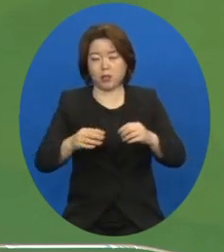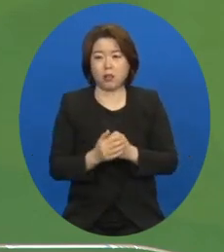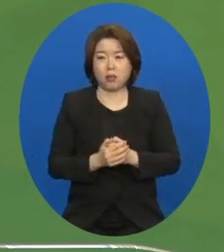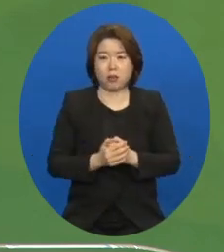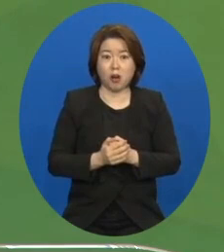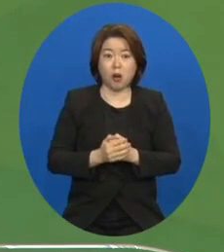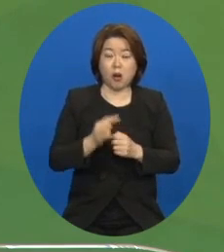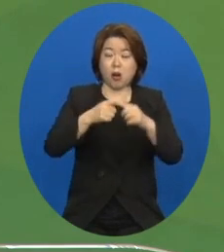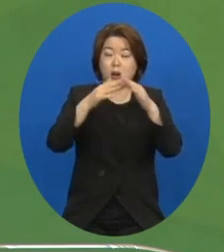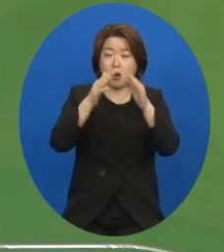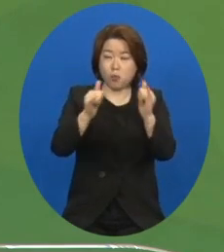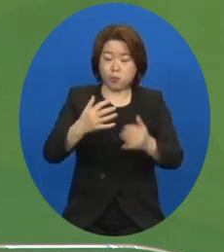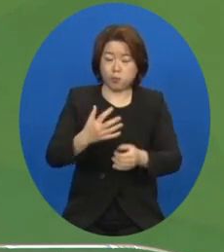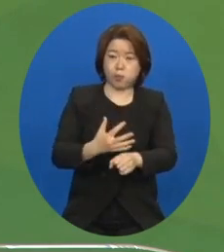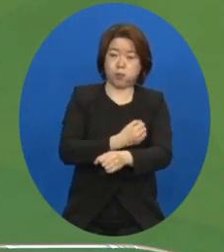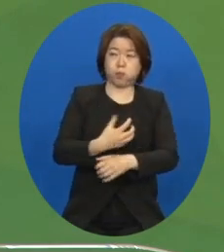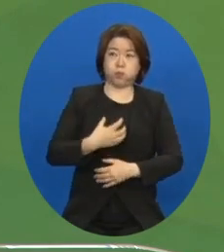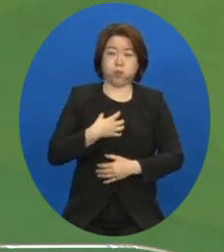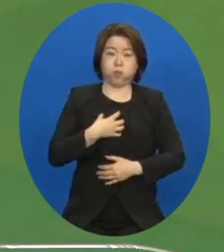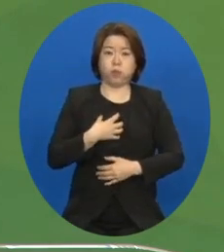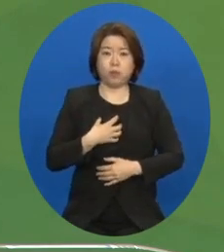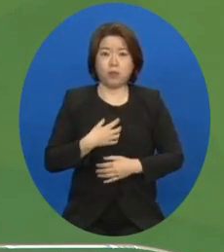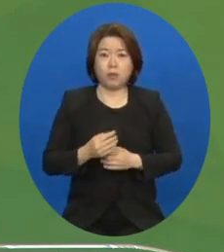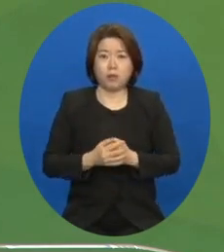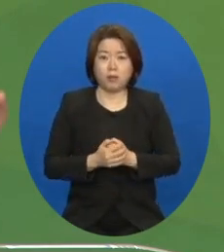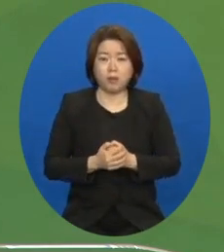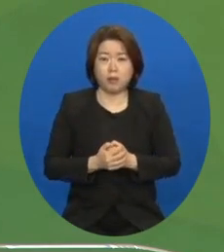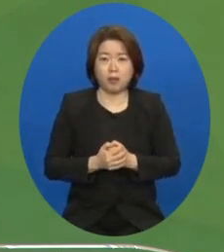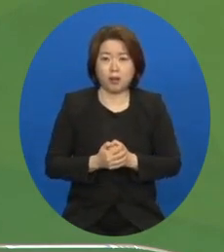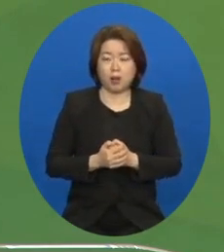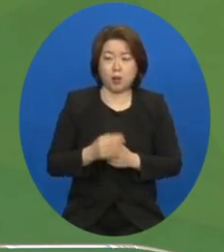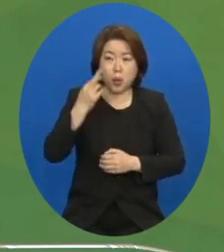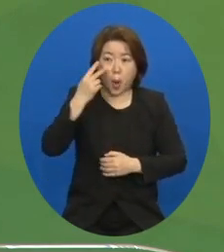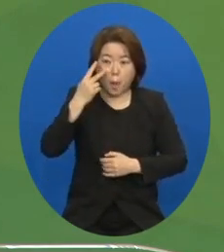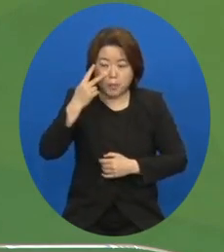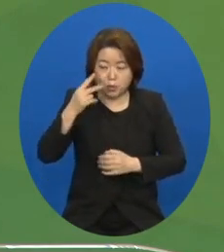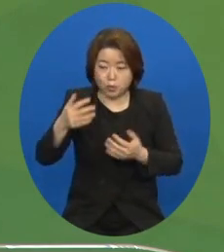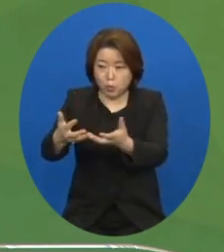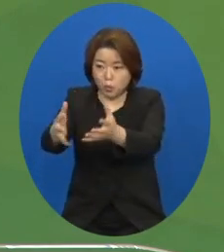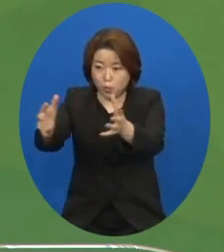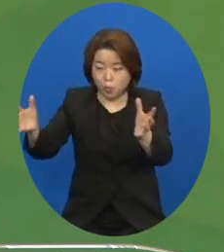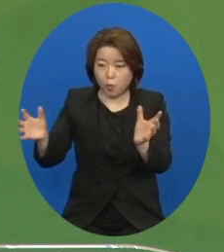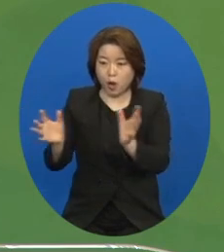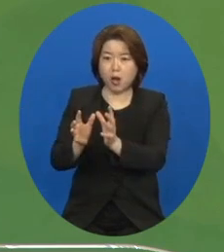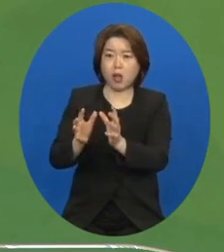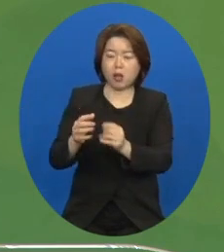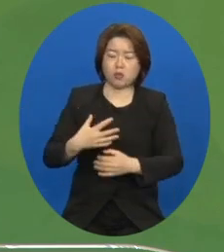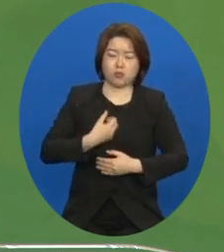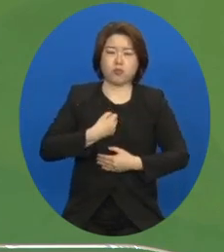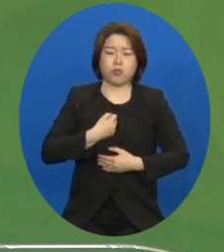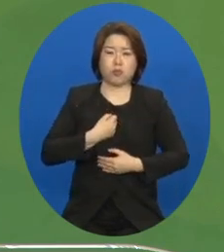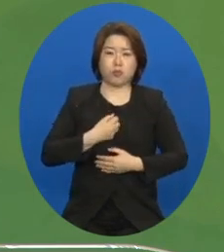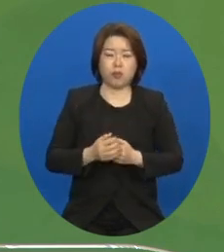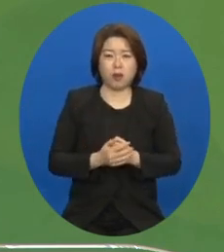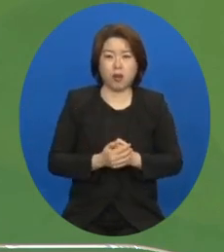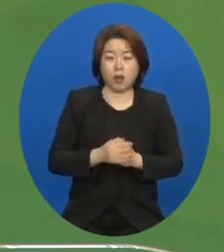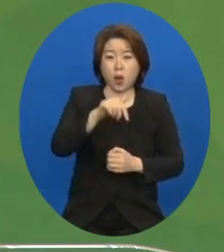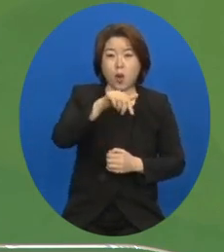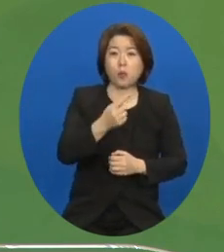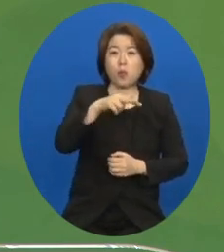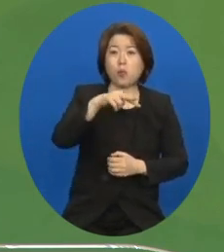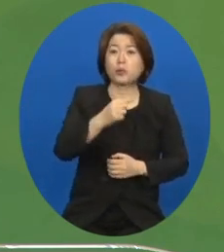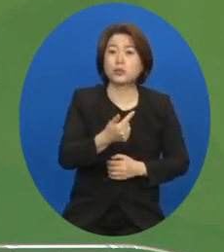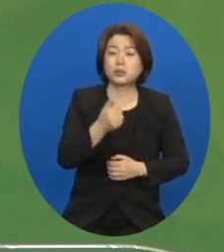교인들도 엄청 충격을 받았고 미국 교계의 충격이 되었습니다. 그 고든 맥도날드